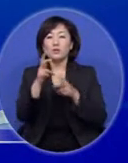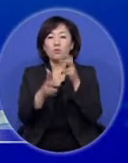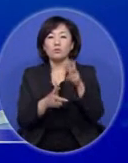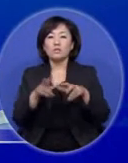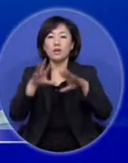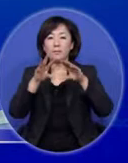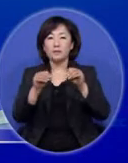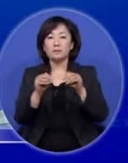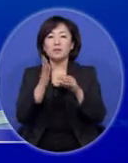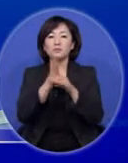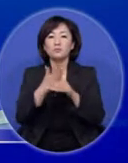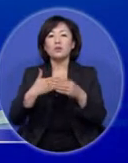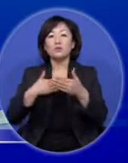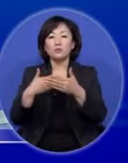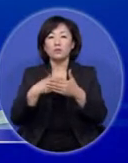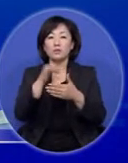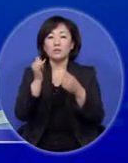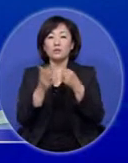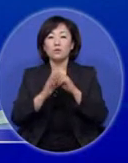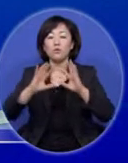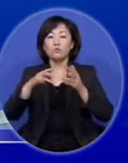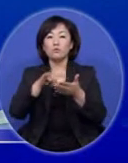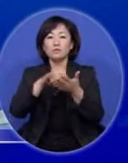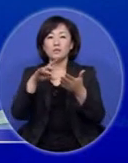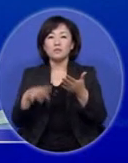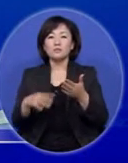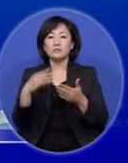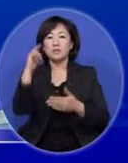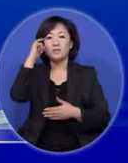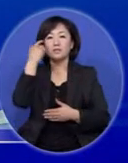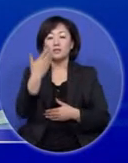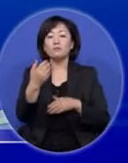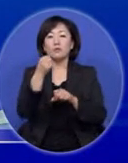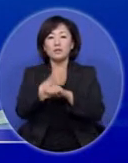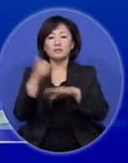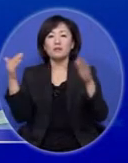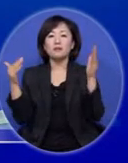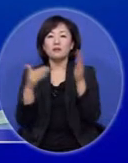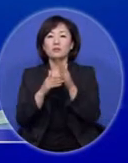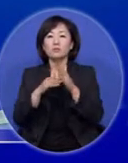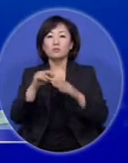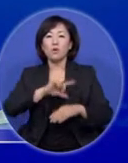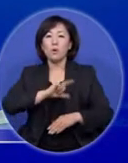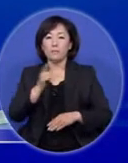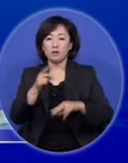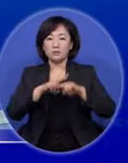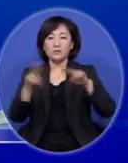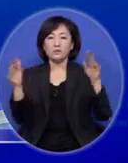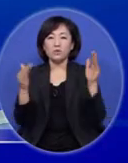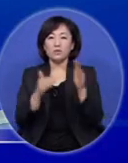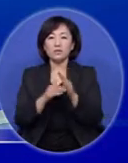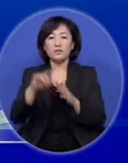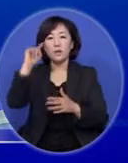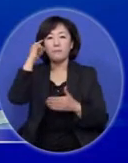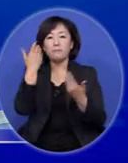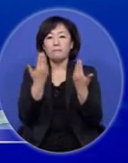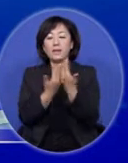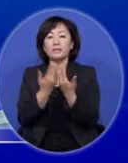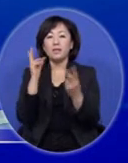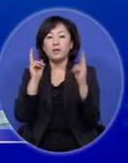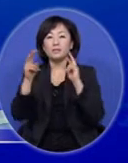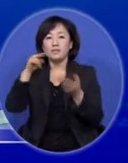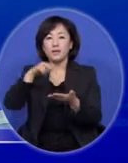위기를 맞고 있습니다. 국세청이 청문 절차를 거치고도 면허를 취소했기 때문인데 무학 측은 즉각 반발하고